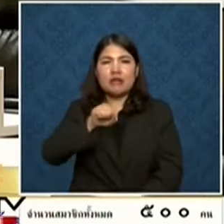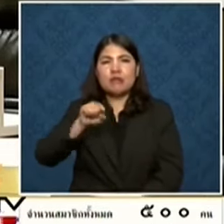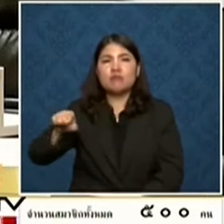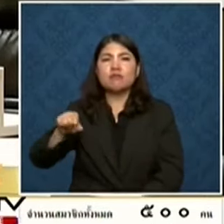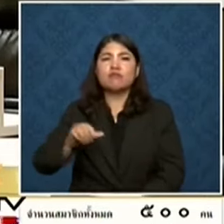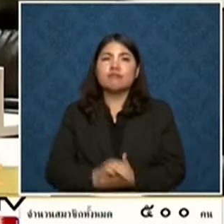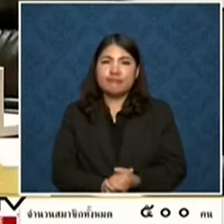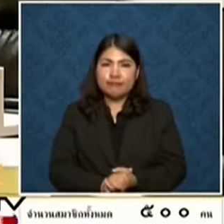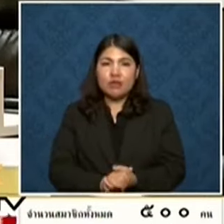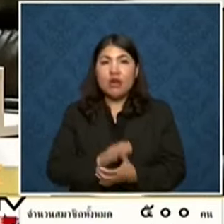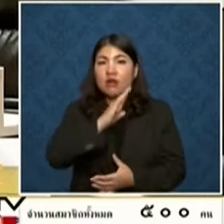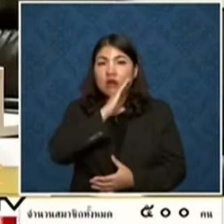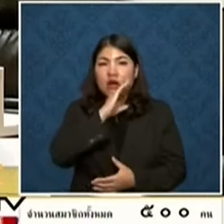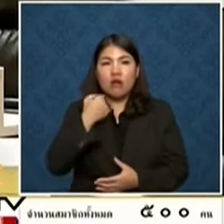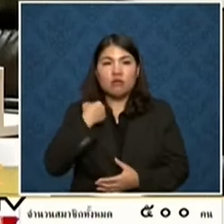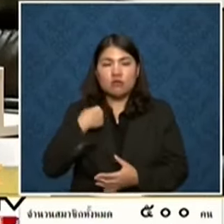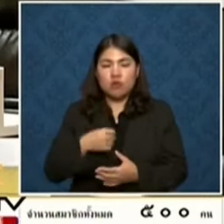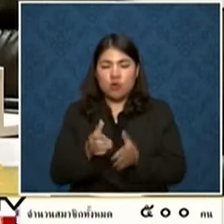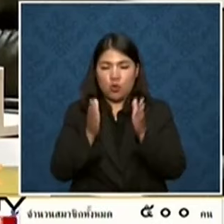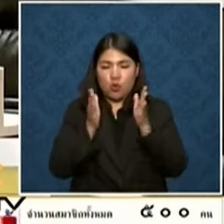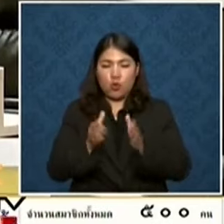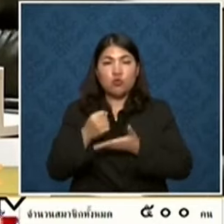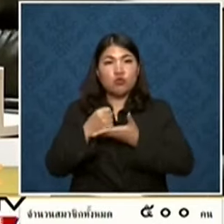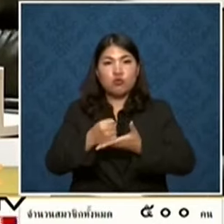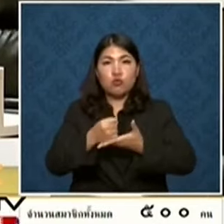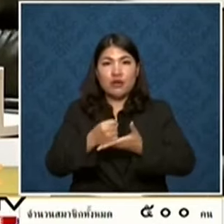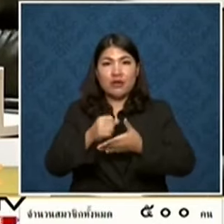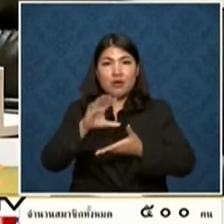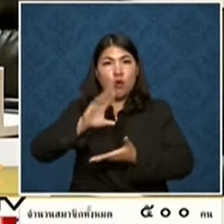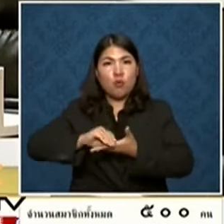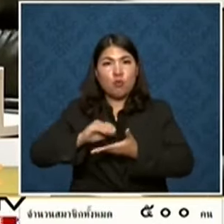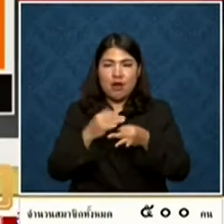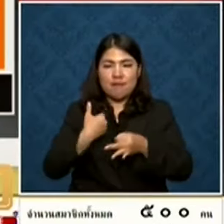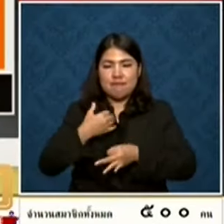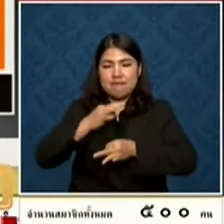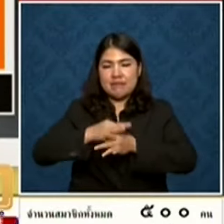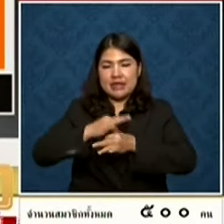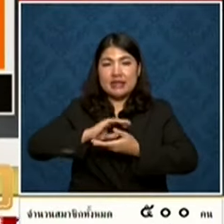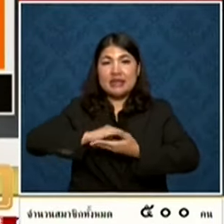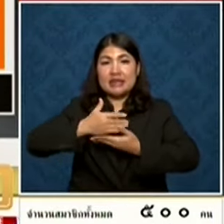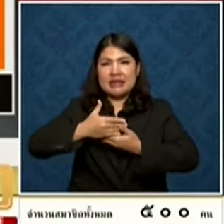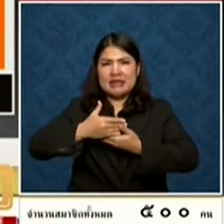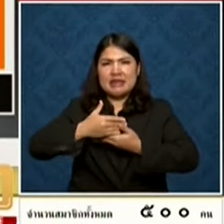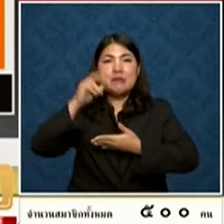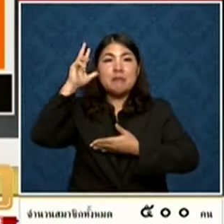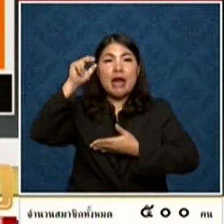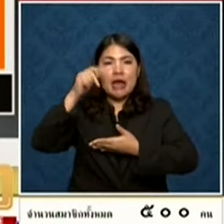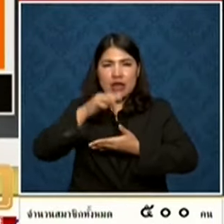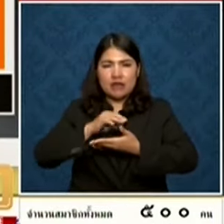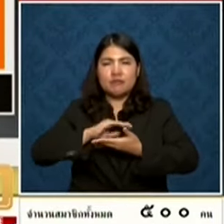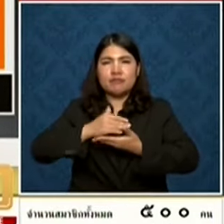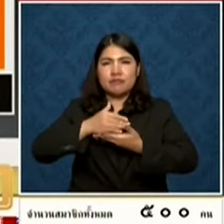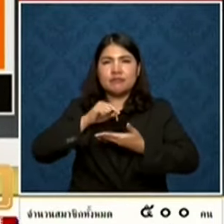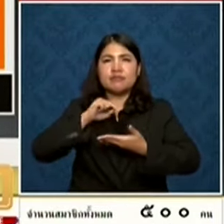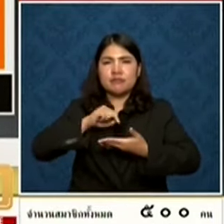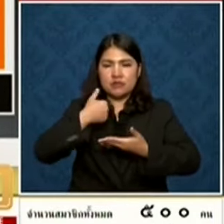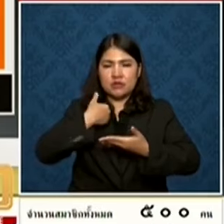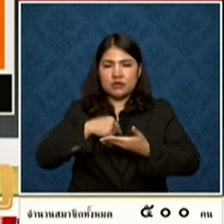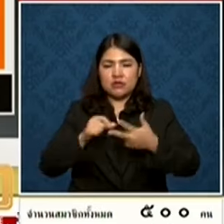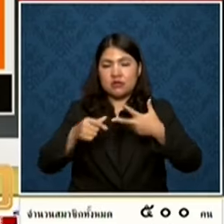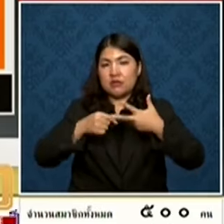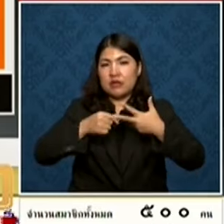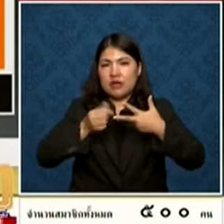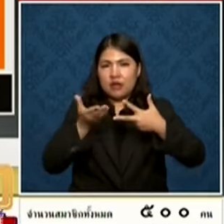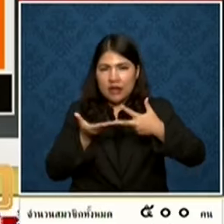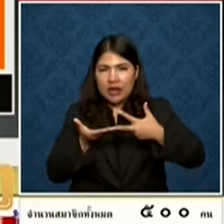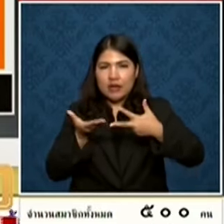เพราะเขารู้ดีว่านะก็คือรู้ดีว่าการจัดหนักจัดเต็มแบบนี้มันหวังผลนะครับต่อไปว่าถ้าเกิดสามาร